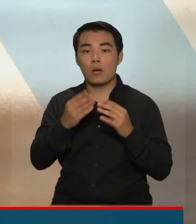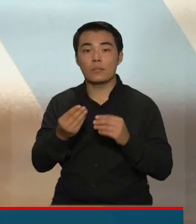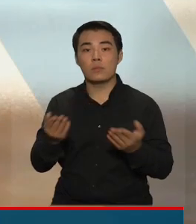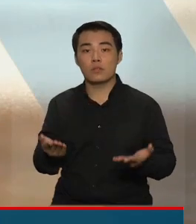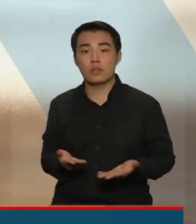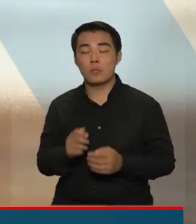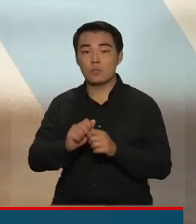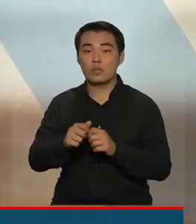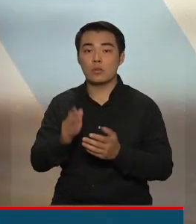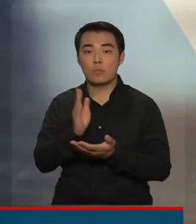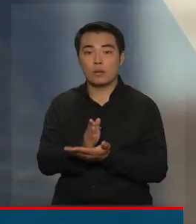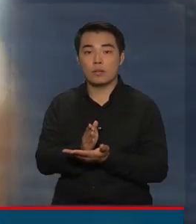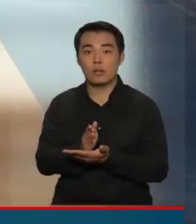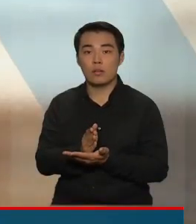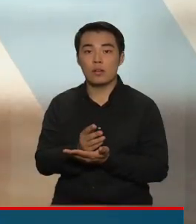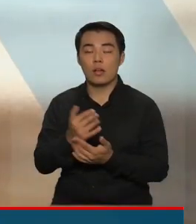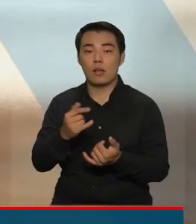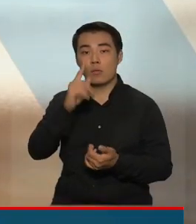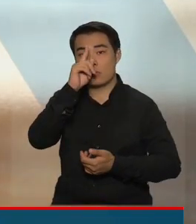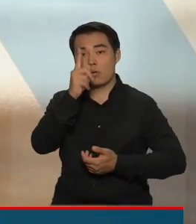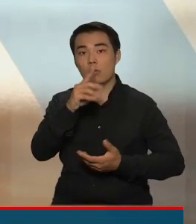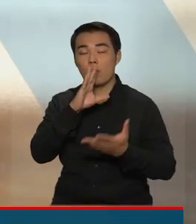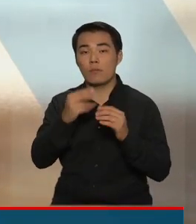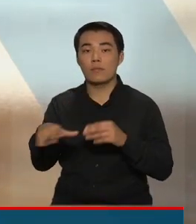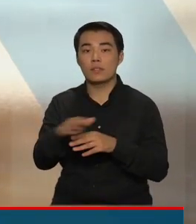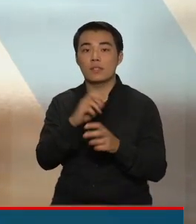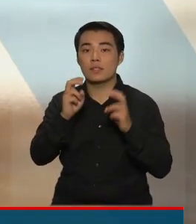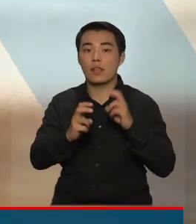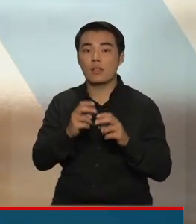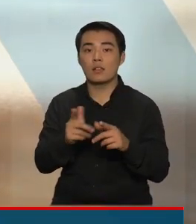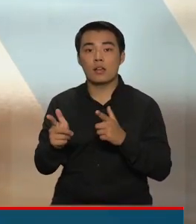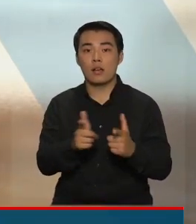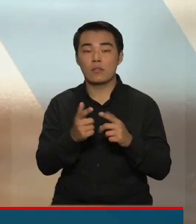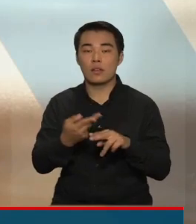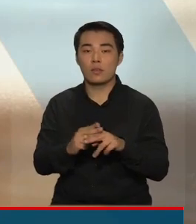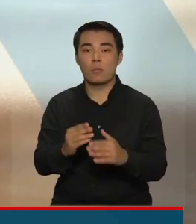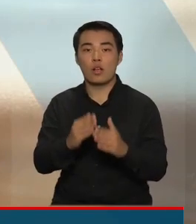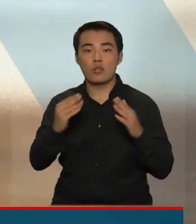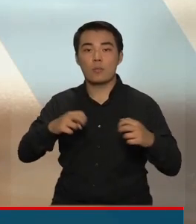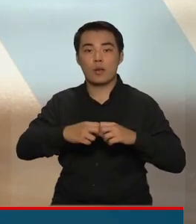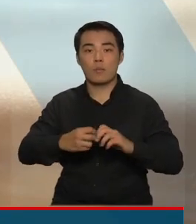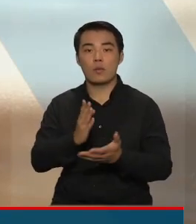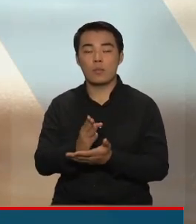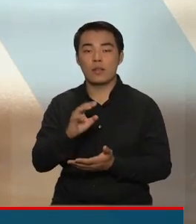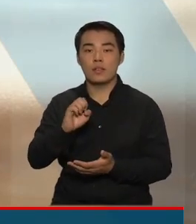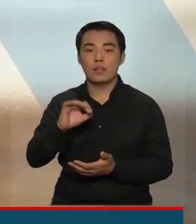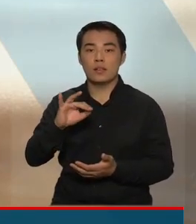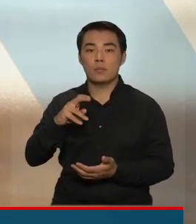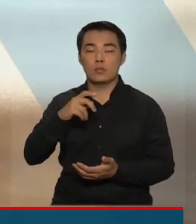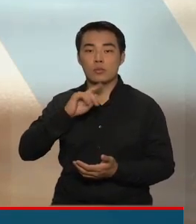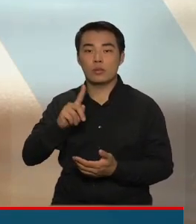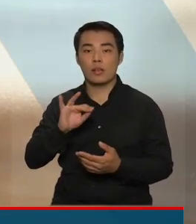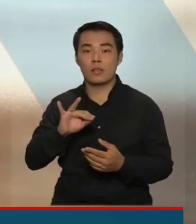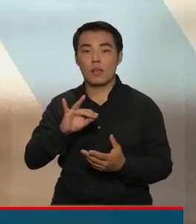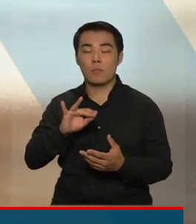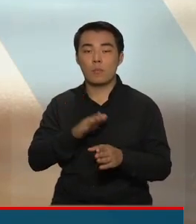бар. Бұл жерде бір жылда бүкіл станцияны дайындап шығу өте күрделі мәселе. Мысалы, Екібастұзда бір жылда толығымен енді